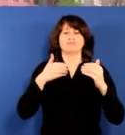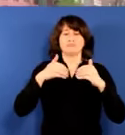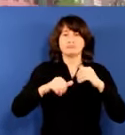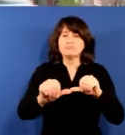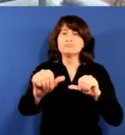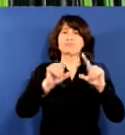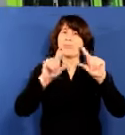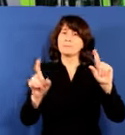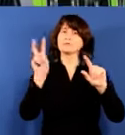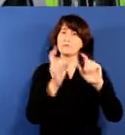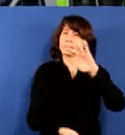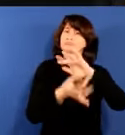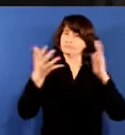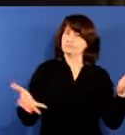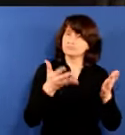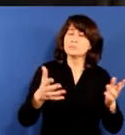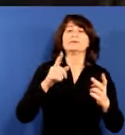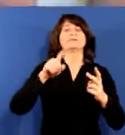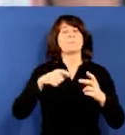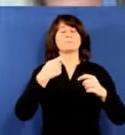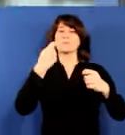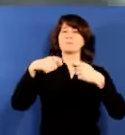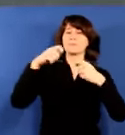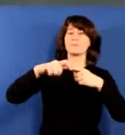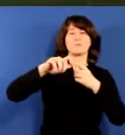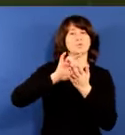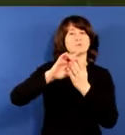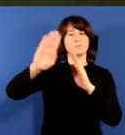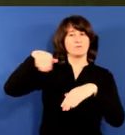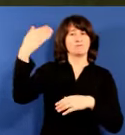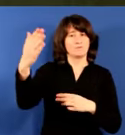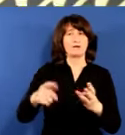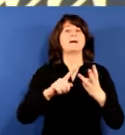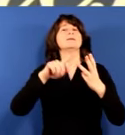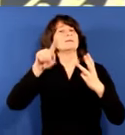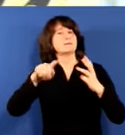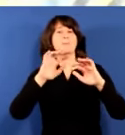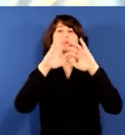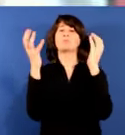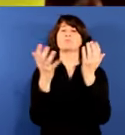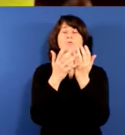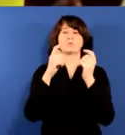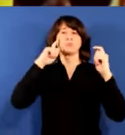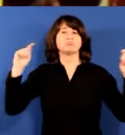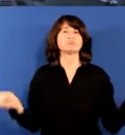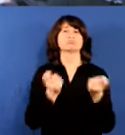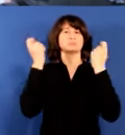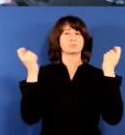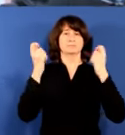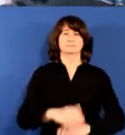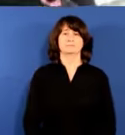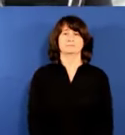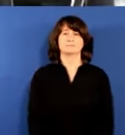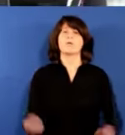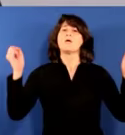nazioartekotu eta bere produktuak merkaturatzeko. Halaber, Foru erakundeak haurren eta emakumeen babesari diruz laguntzeko dekretuak